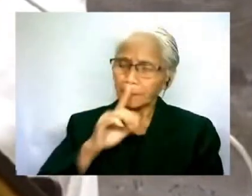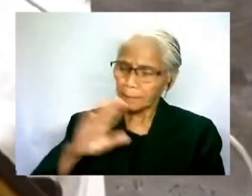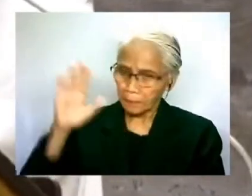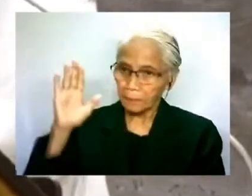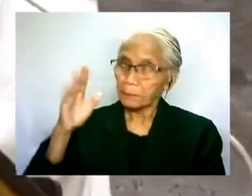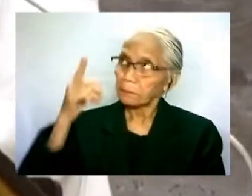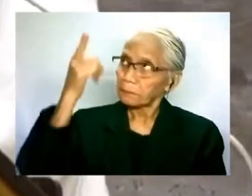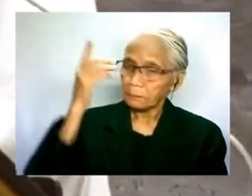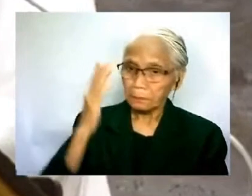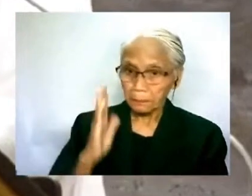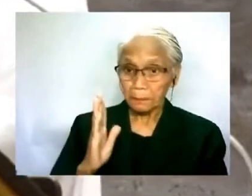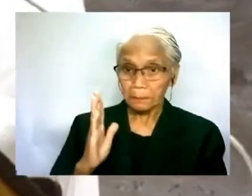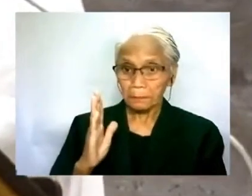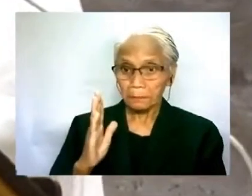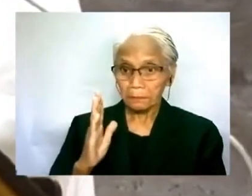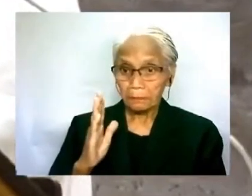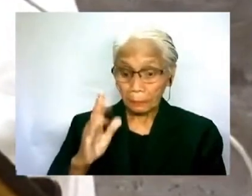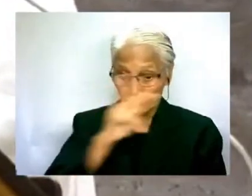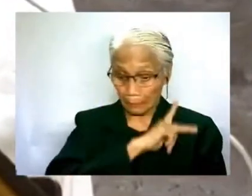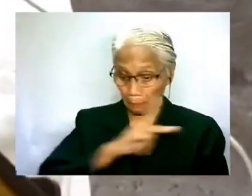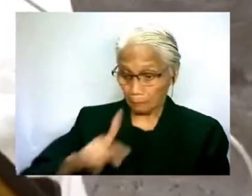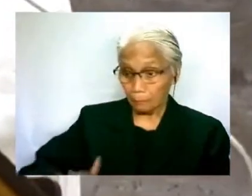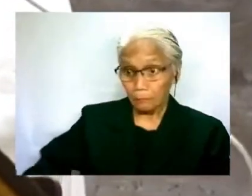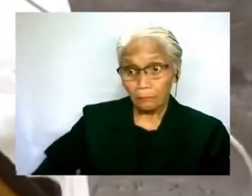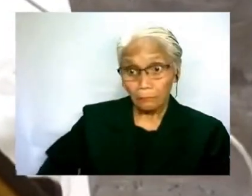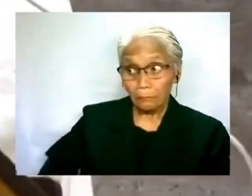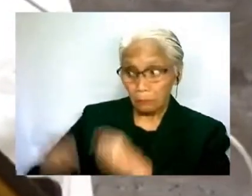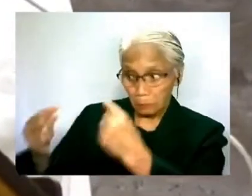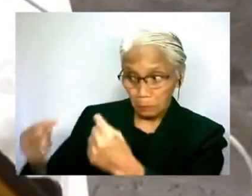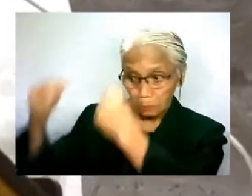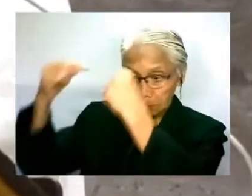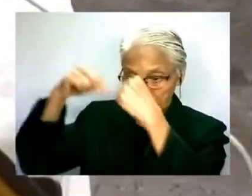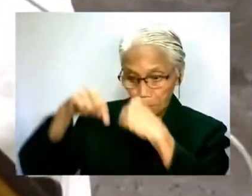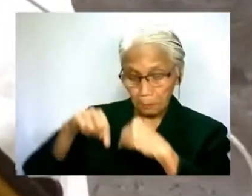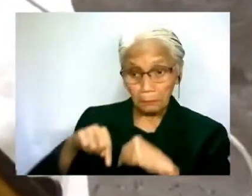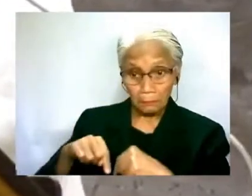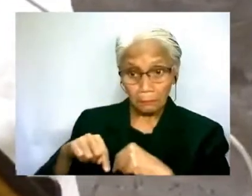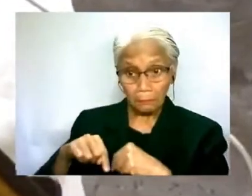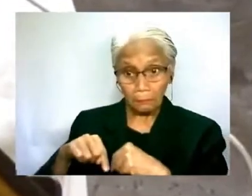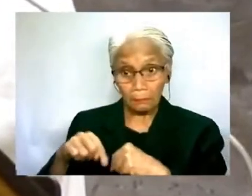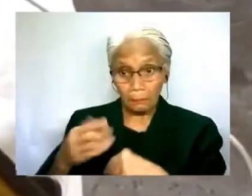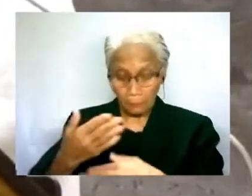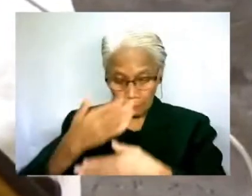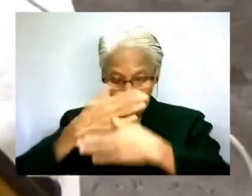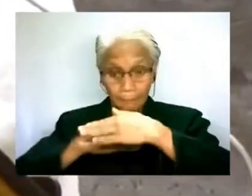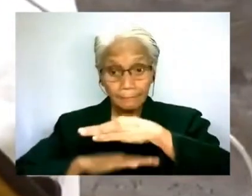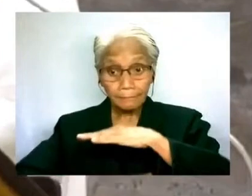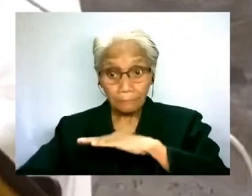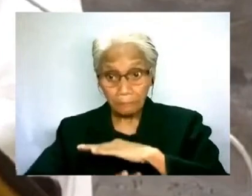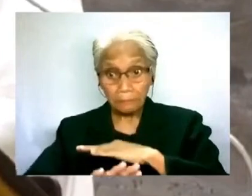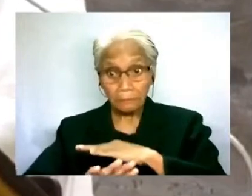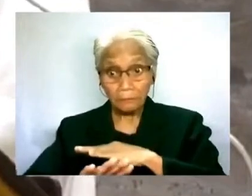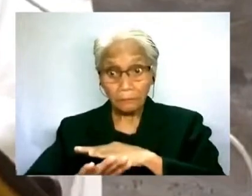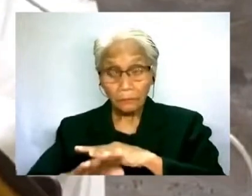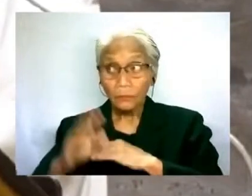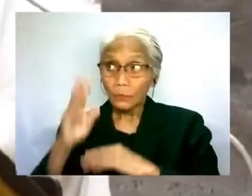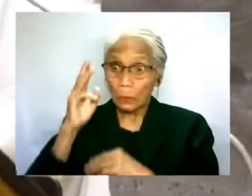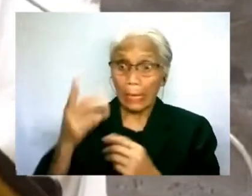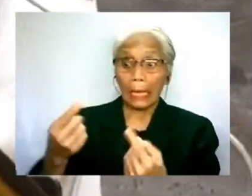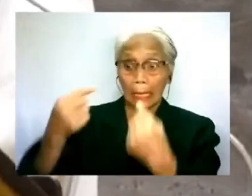na ang haring darating ipapanganak ay galing sa tribo ni Juda.